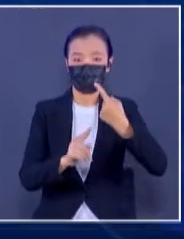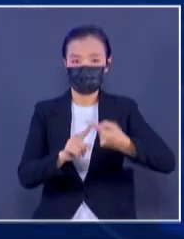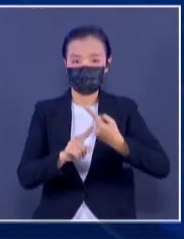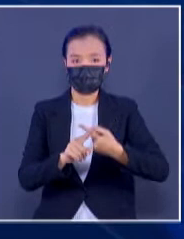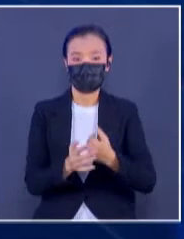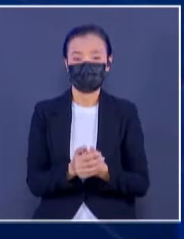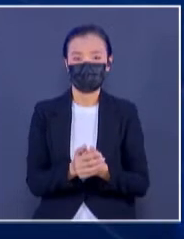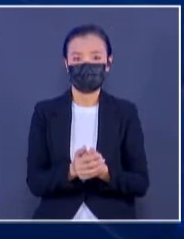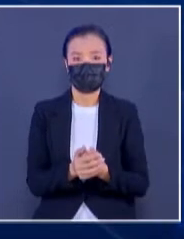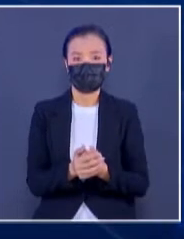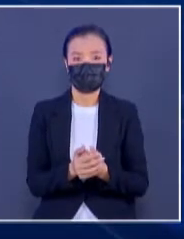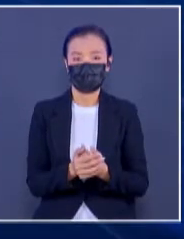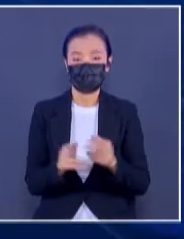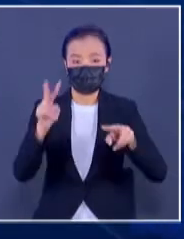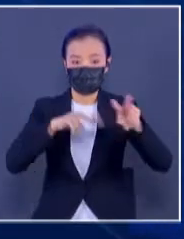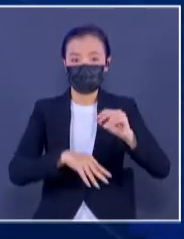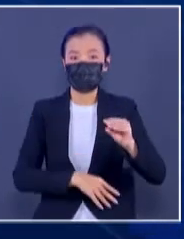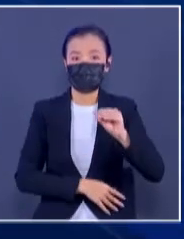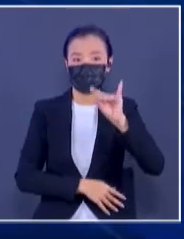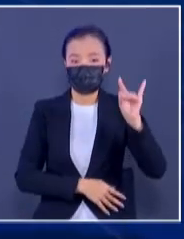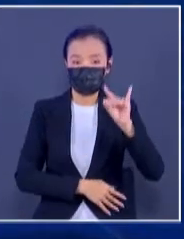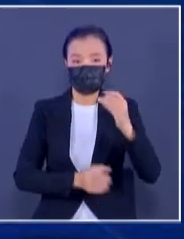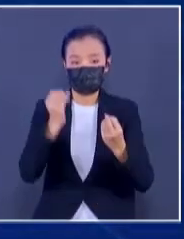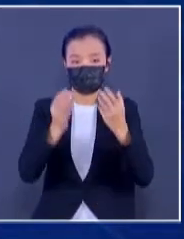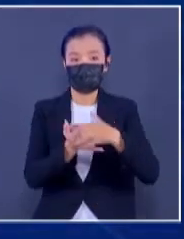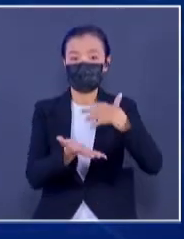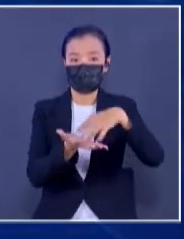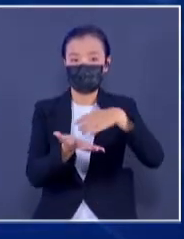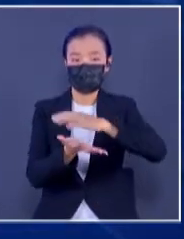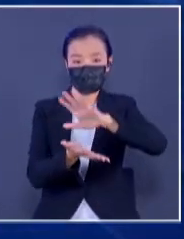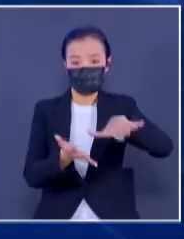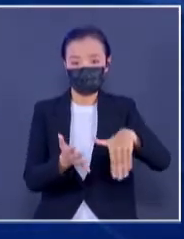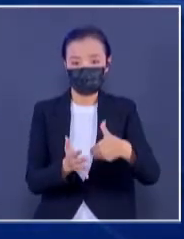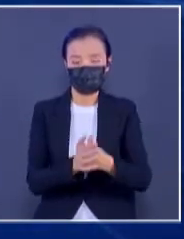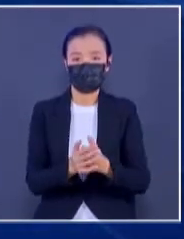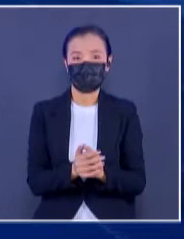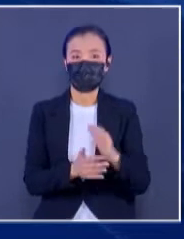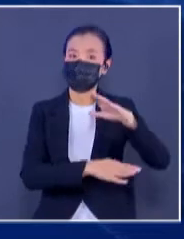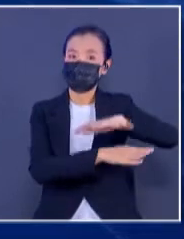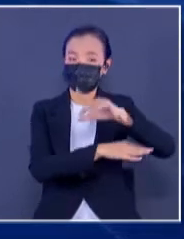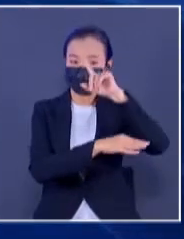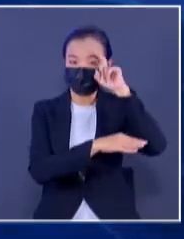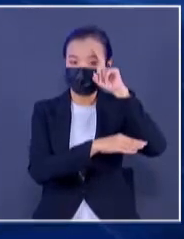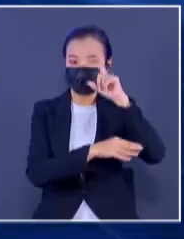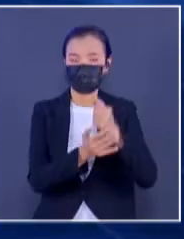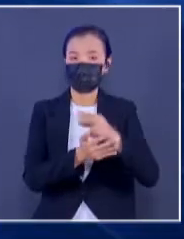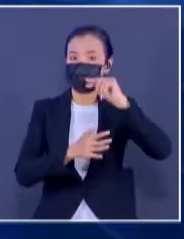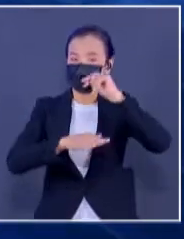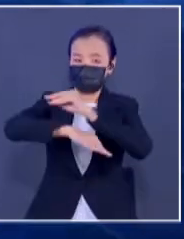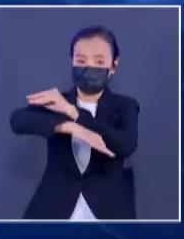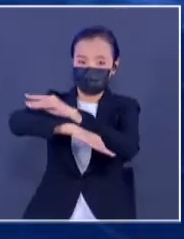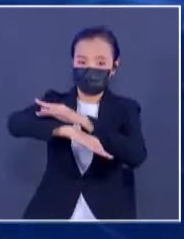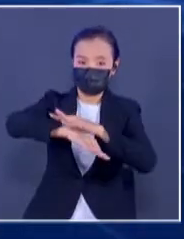เคียนเขตรักษาพันธุ์สัตว์ป่าทรับลังกาครับเขาเปิดเผยบอกว่าเหตุการณ์ทั้งหมดเนี่ยเริ่มต้นจากช่วงเย็นวันเสาร์ครับมีน้ำป่าไหลหลากเ